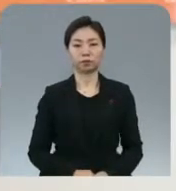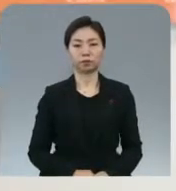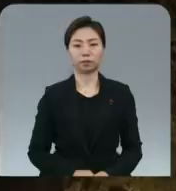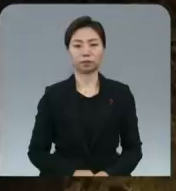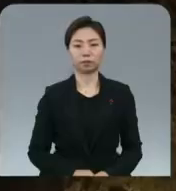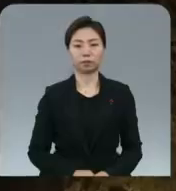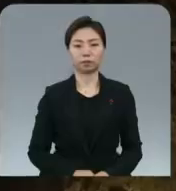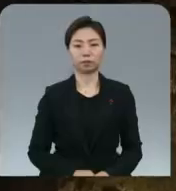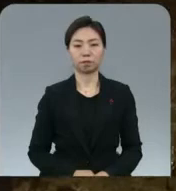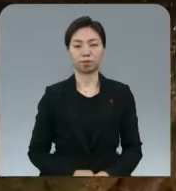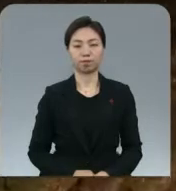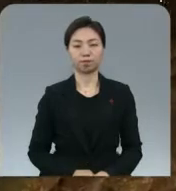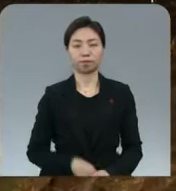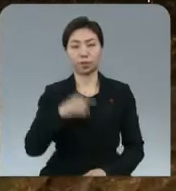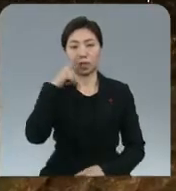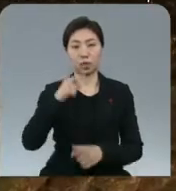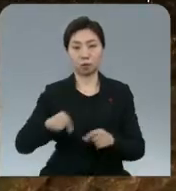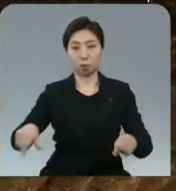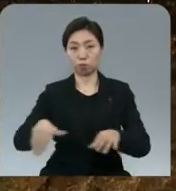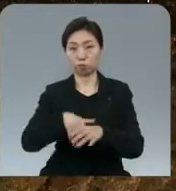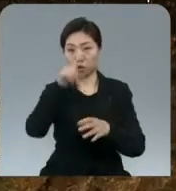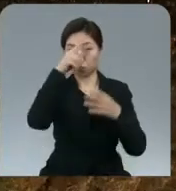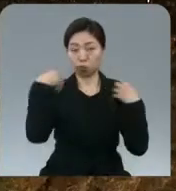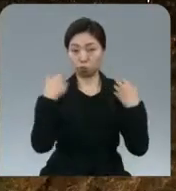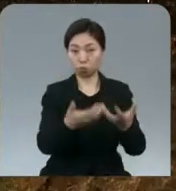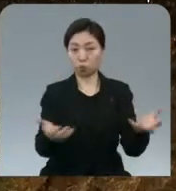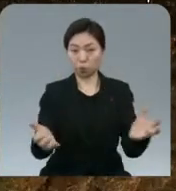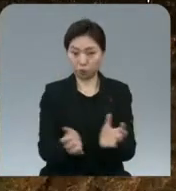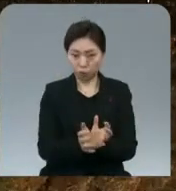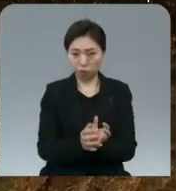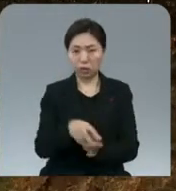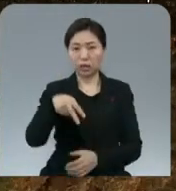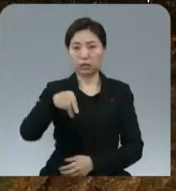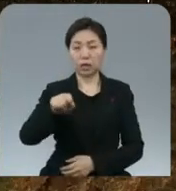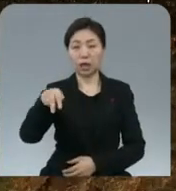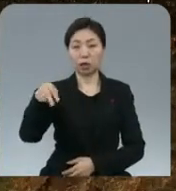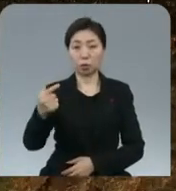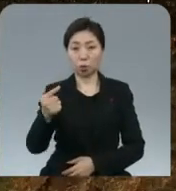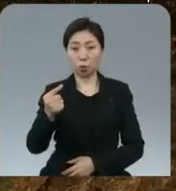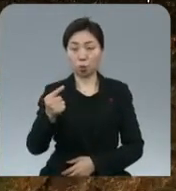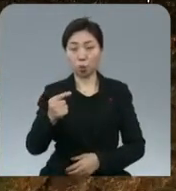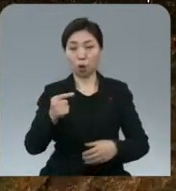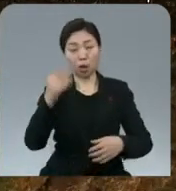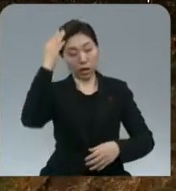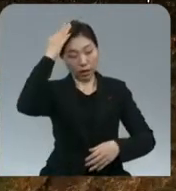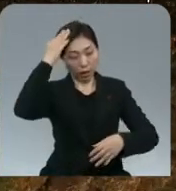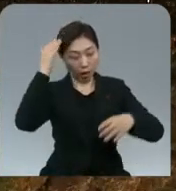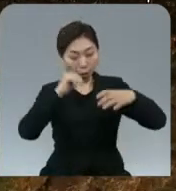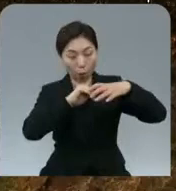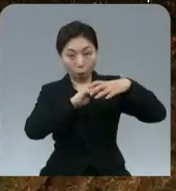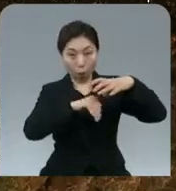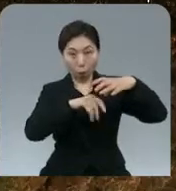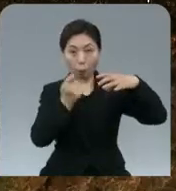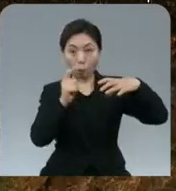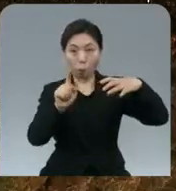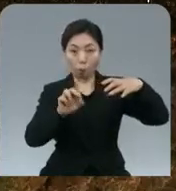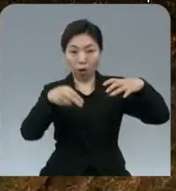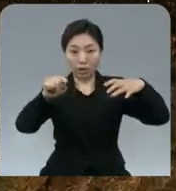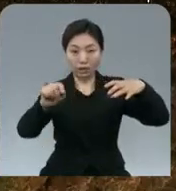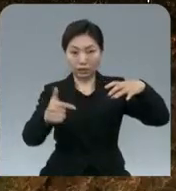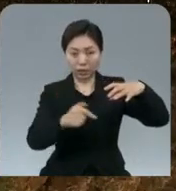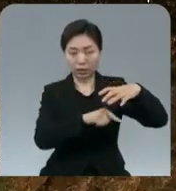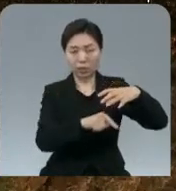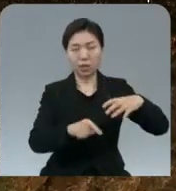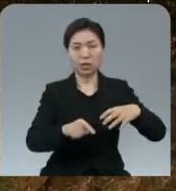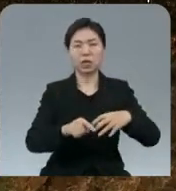có đề cập tới vấn đề cưỡng ép lao động hay không sẽ do chính phủ Nhật Bản quyết định mới Đây là vấn đề liên quan tới ngoại giao cuộc di sản văn